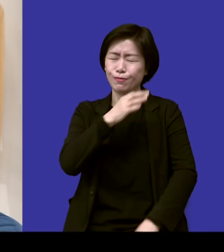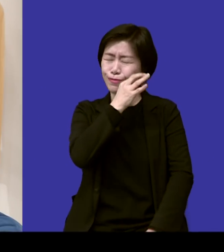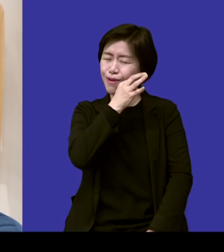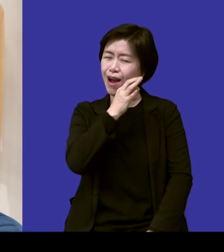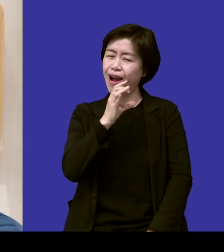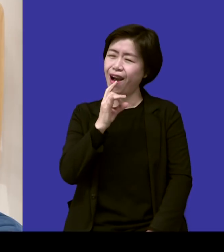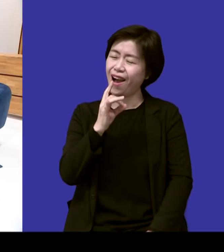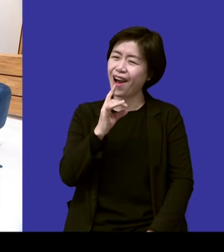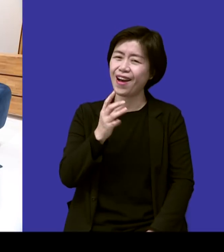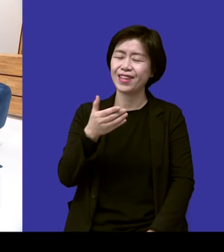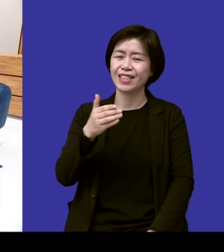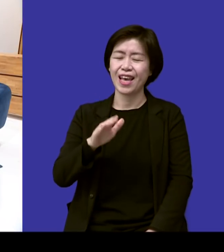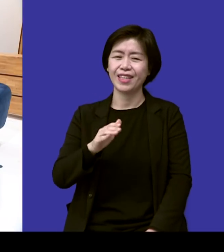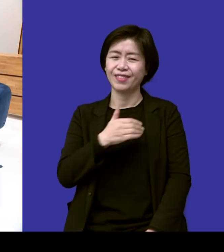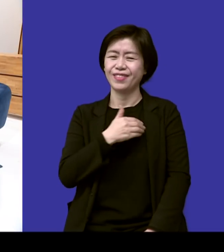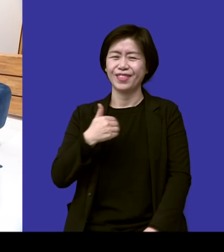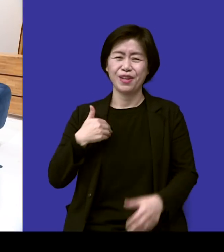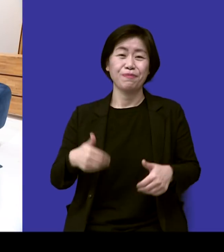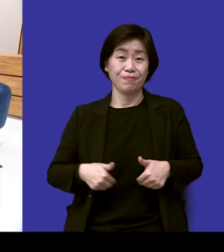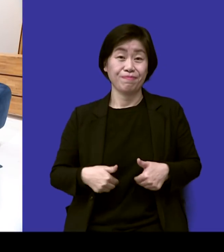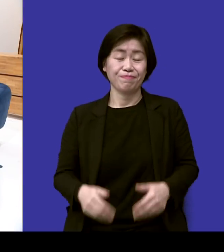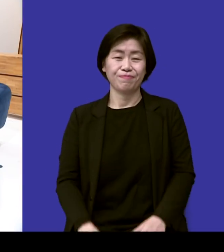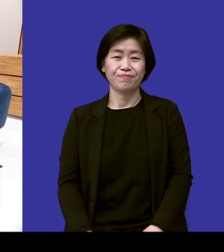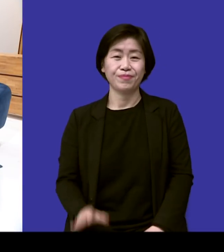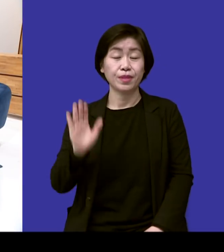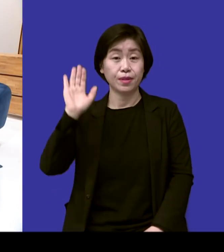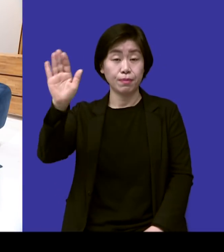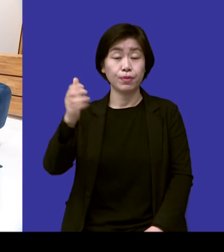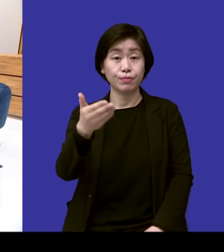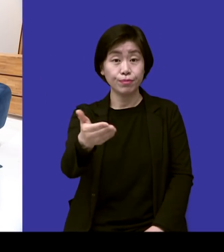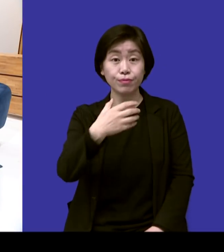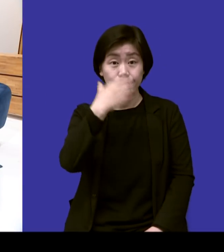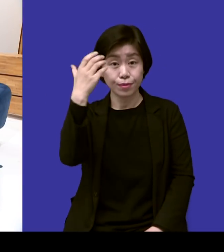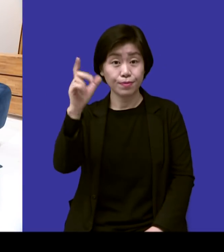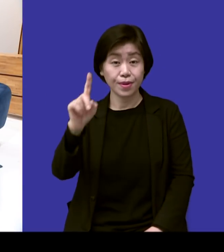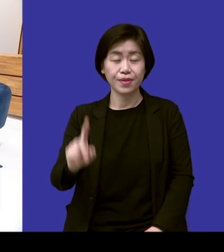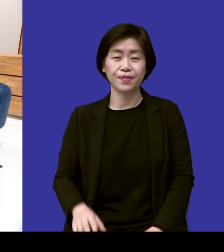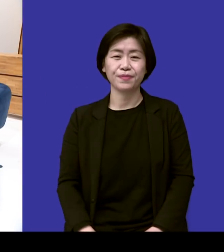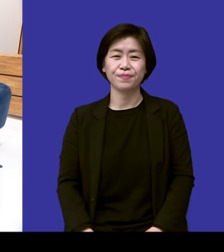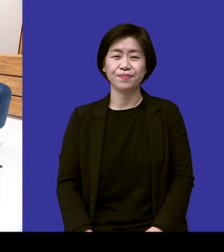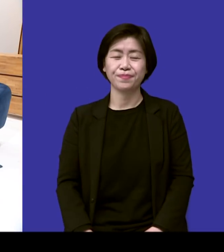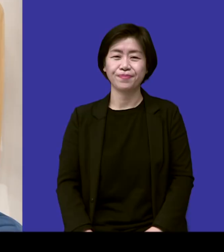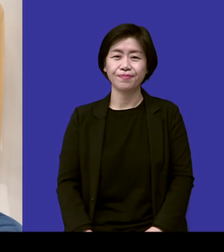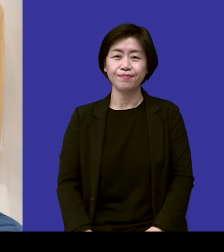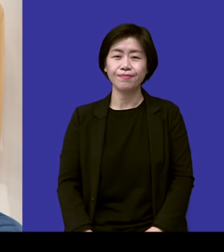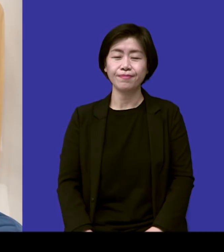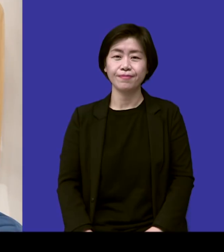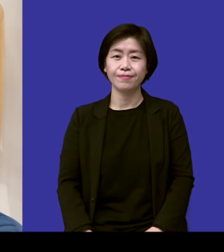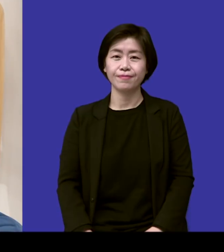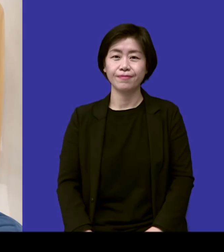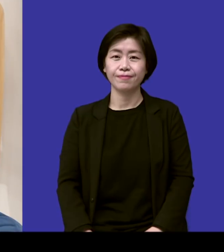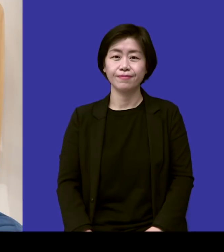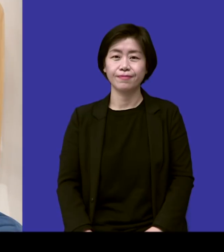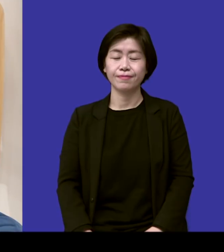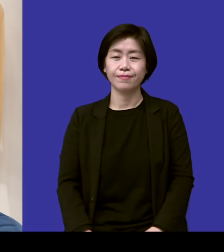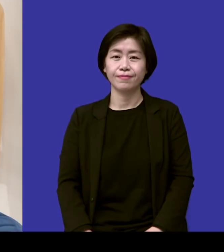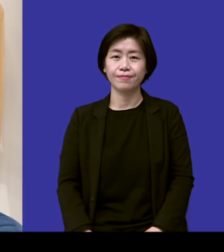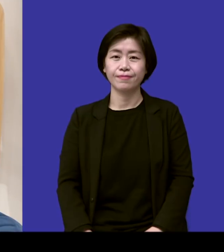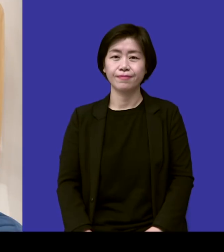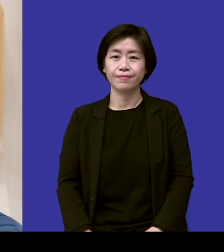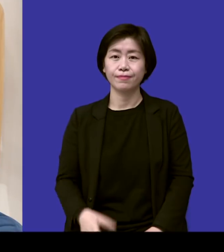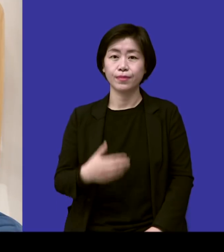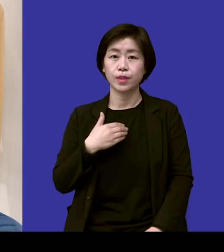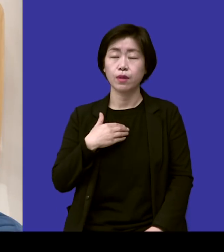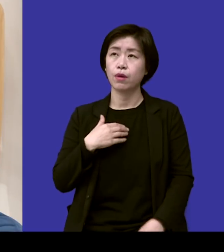모르겠어요. 앞으로 우리 이도진 형제의 꿈이 뭘까요? 하나님께 기도를 하는 기도 제목을 좀 나눠주시죠. 저